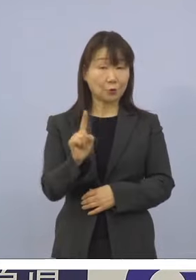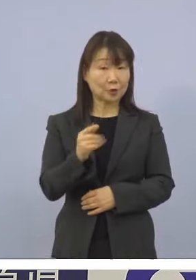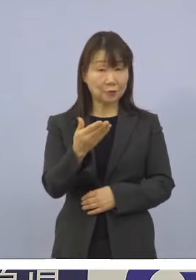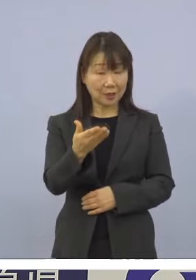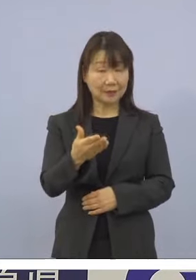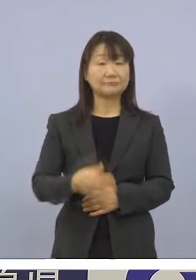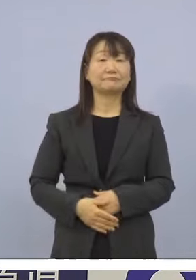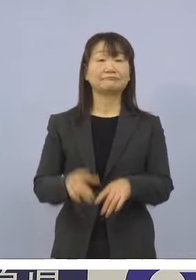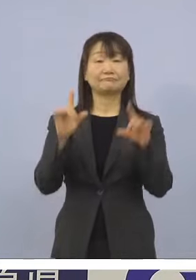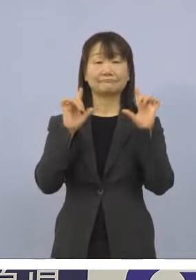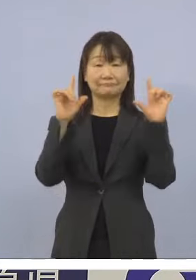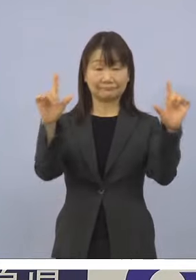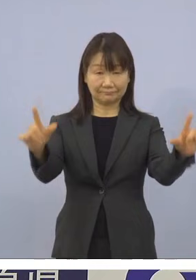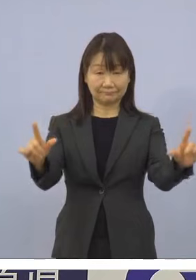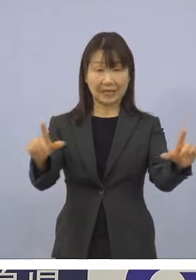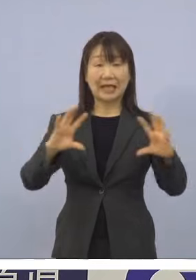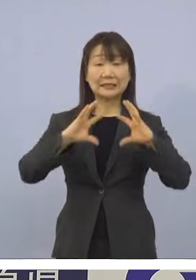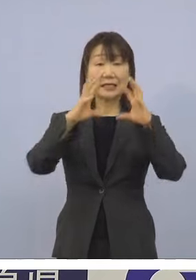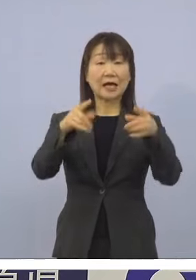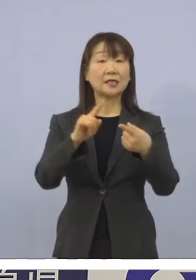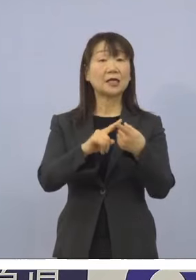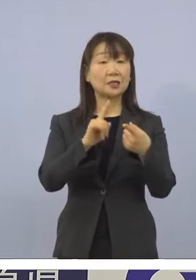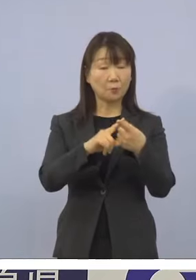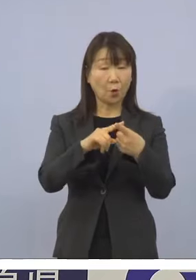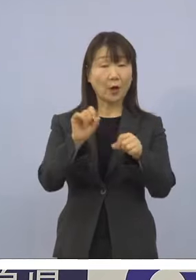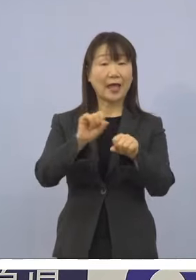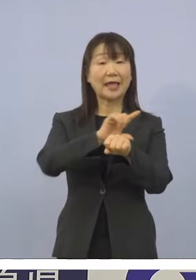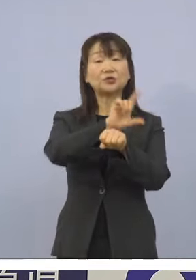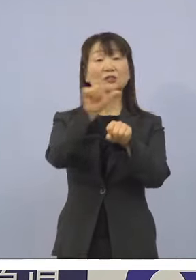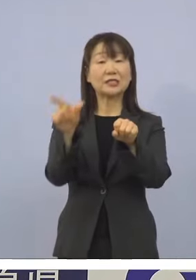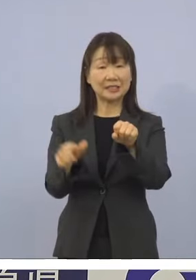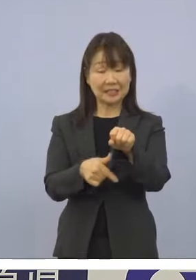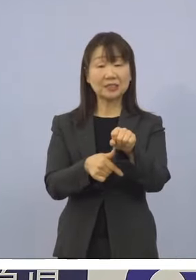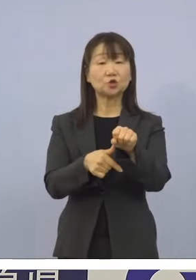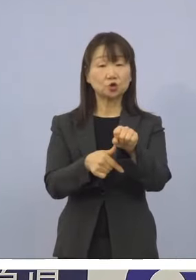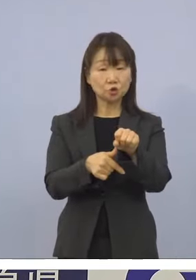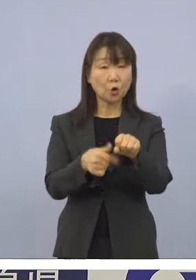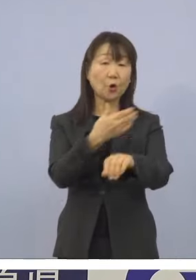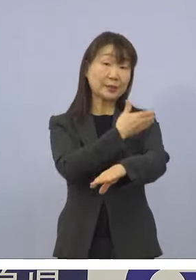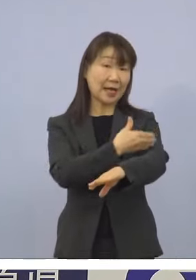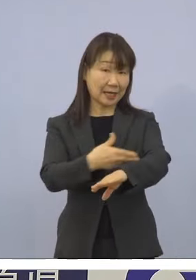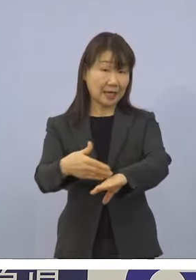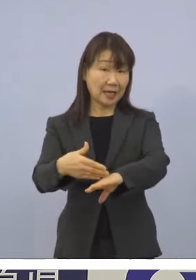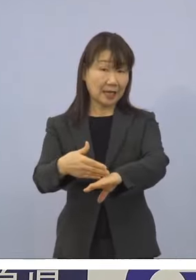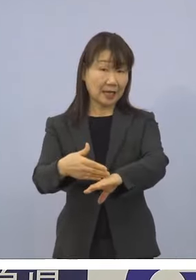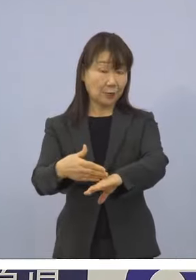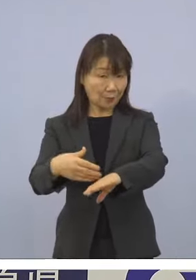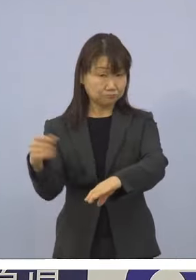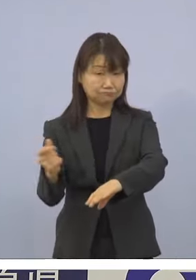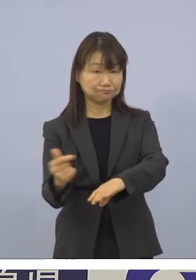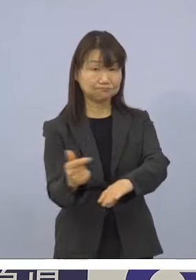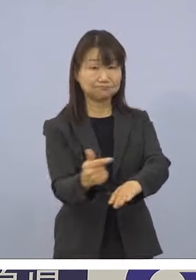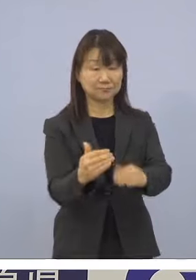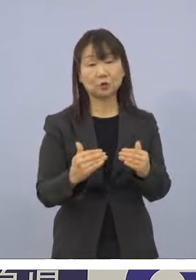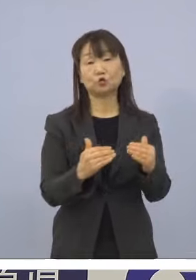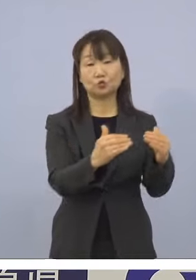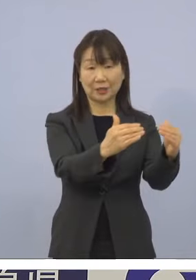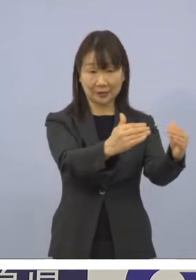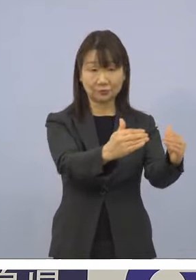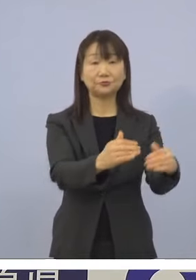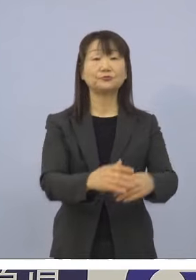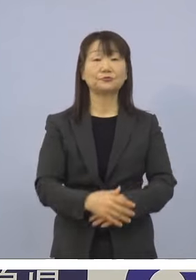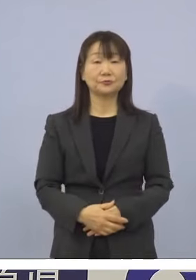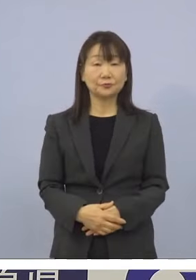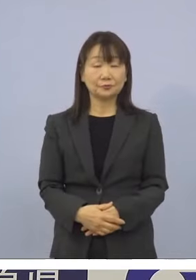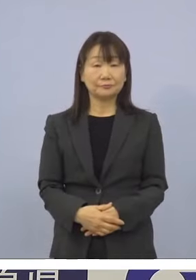ですね、まあ、世界的にもですね、まあ、SDGs の流れというのはもう加速をしております